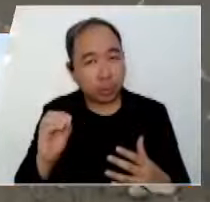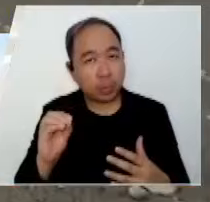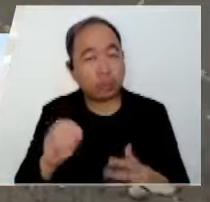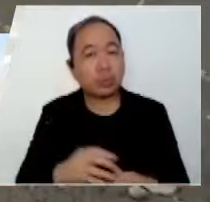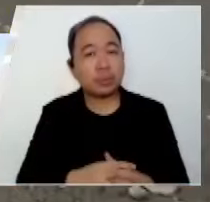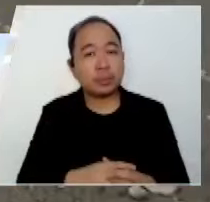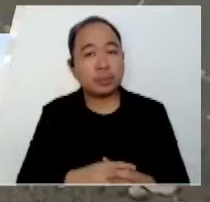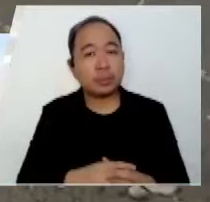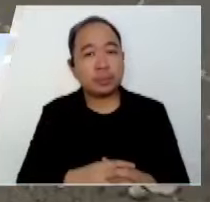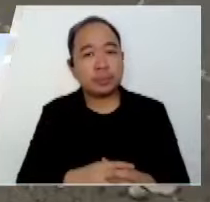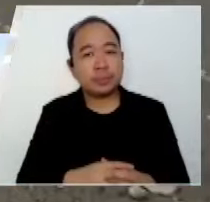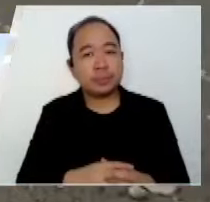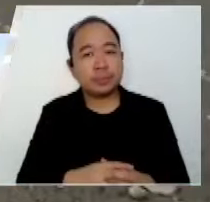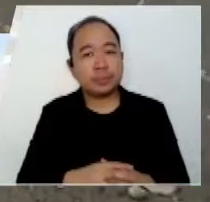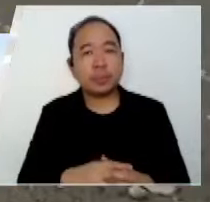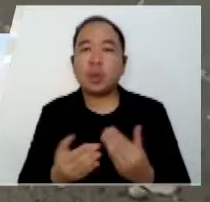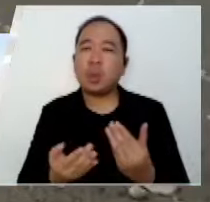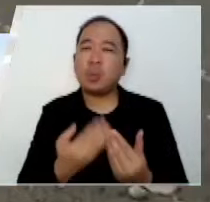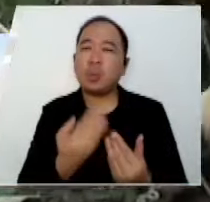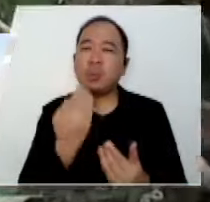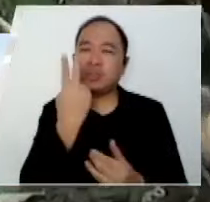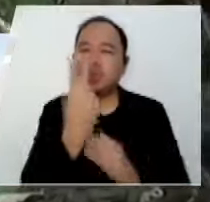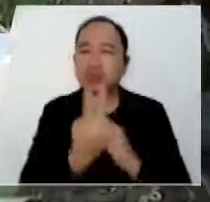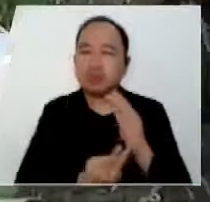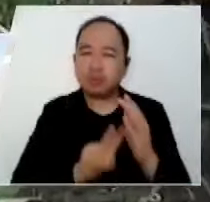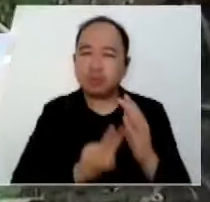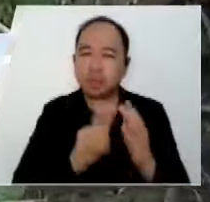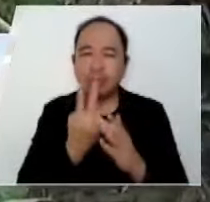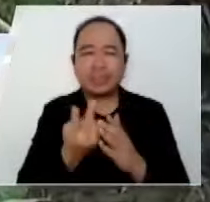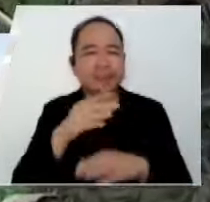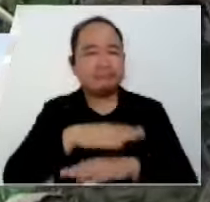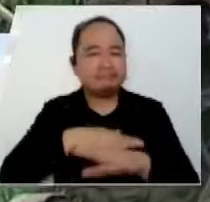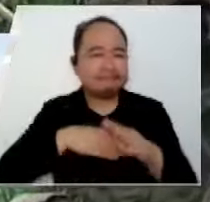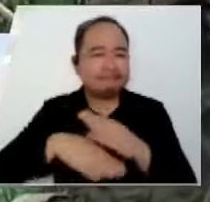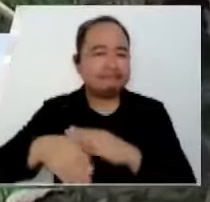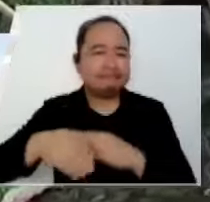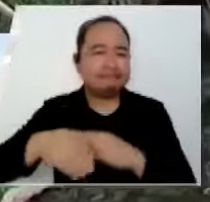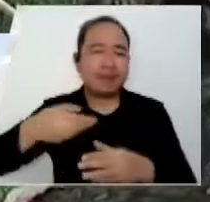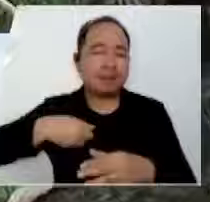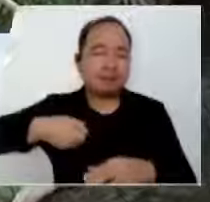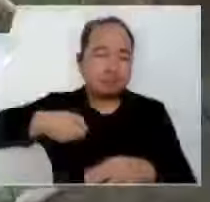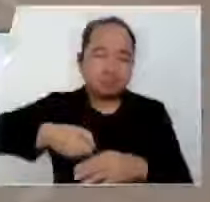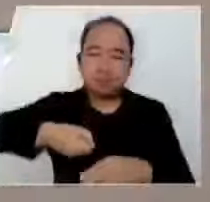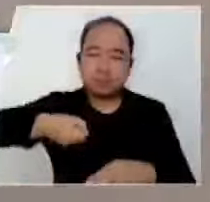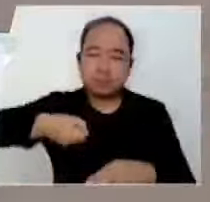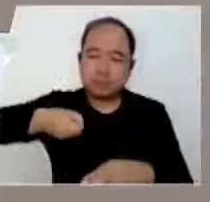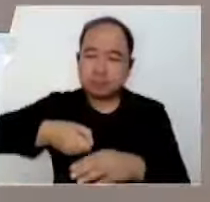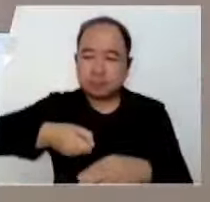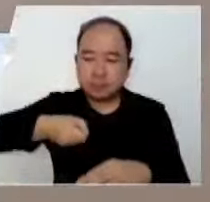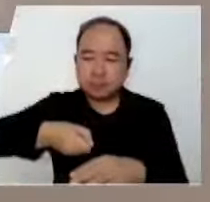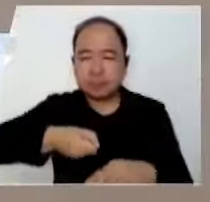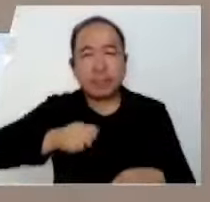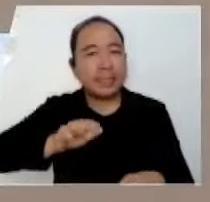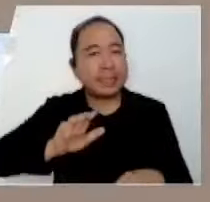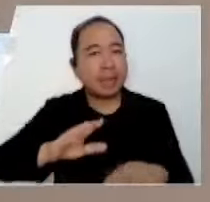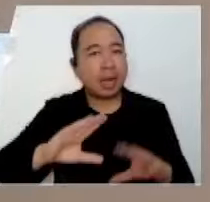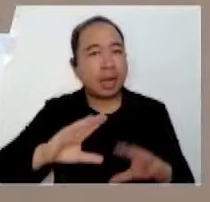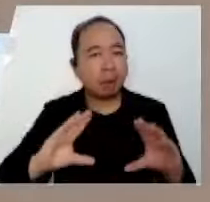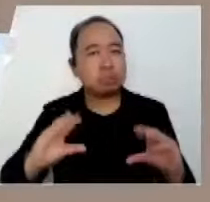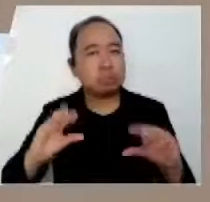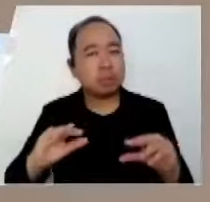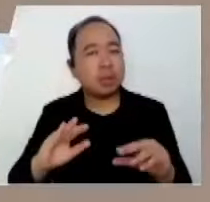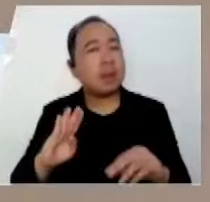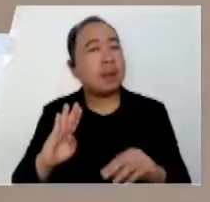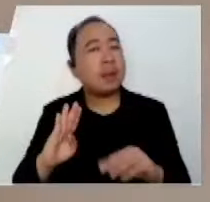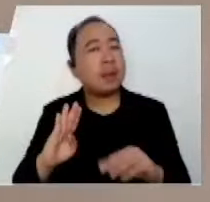halos dalawang oras na mano-manong binomba ni Shirley ang kanilang airbed para mailigtas ang